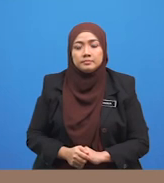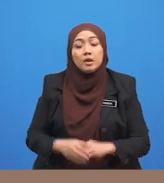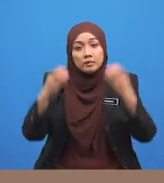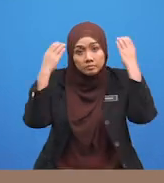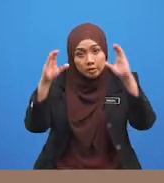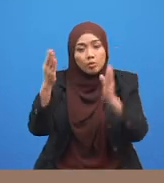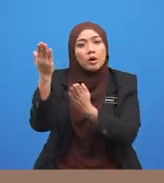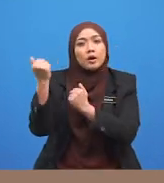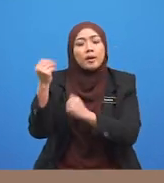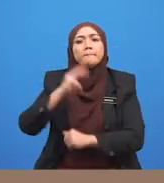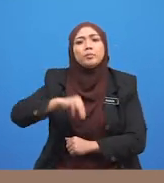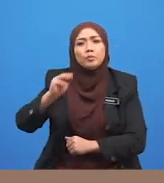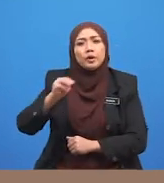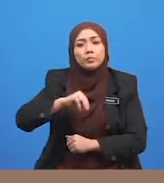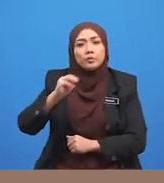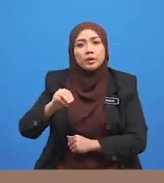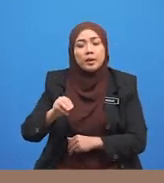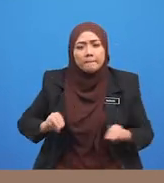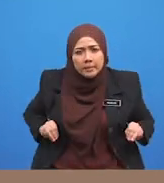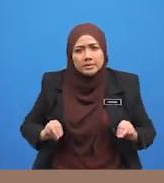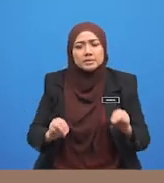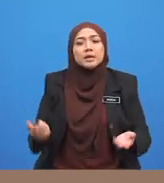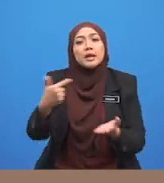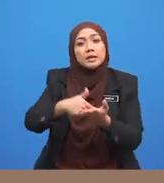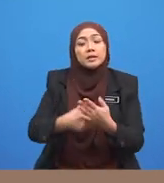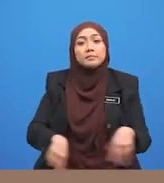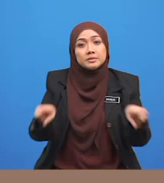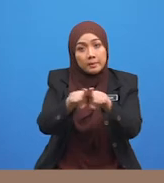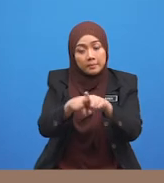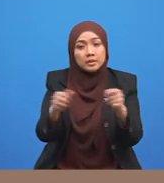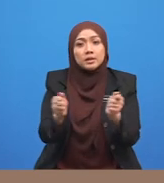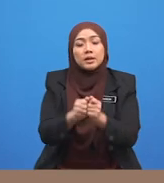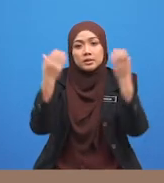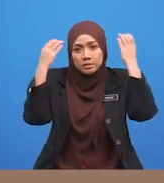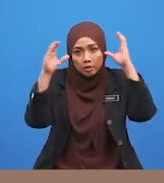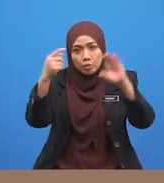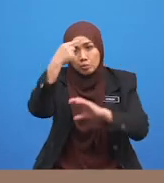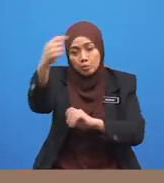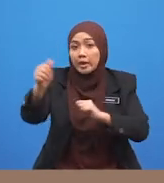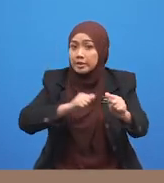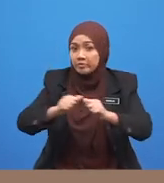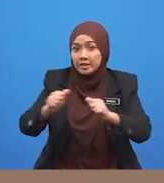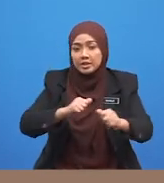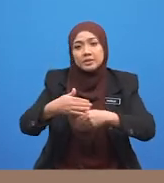Cikgu berharap murid-murid masih bersama-sama cikgu untuk meneruskan aktiviti yang selanjutnya.